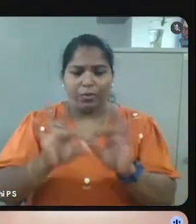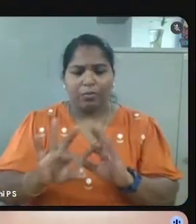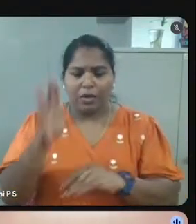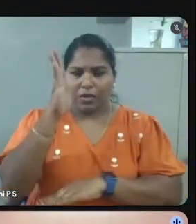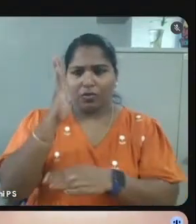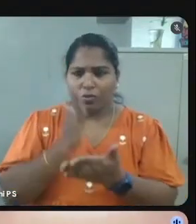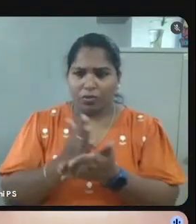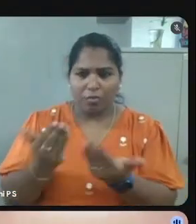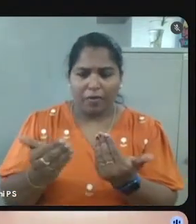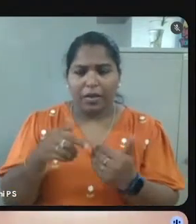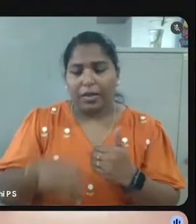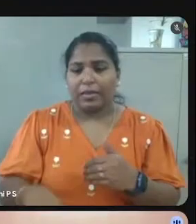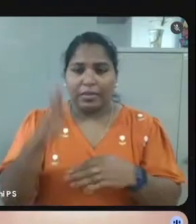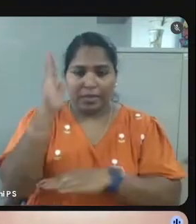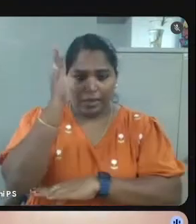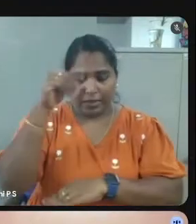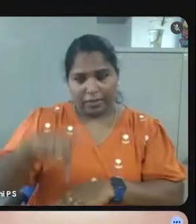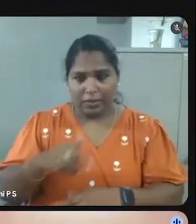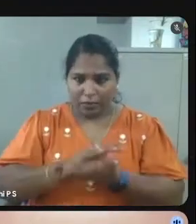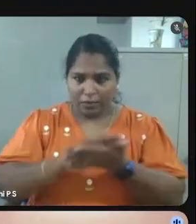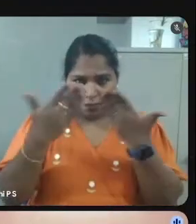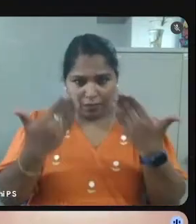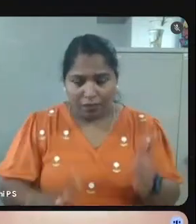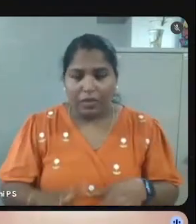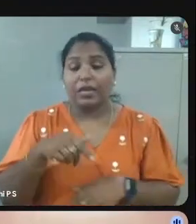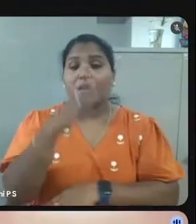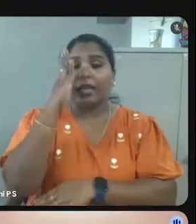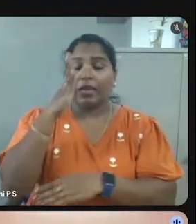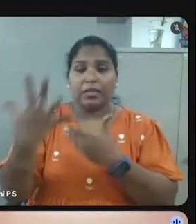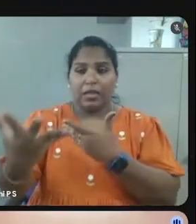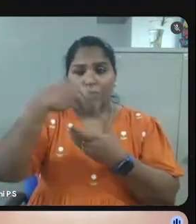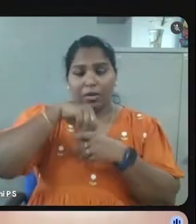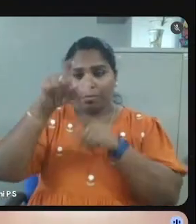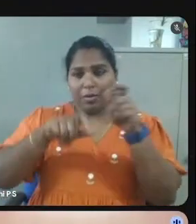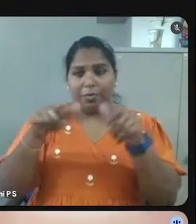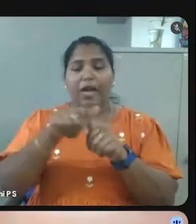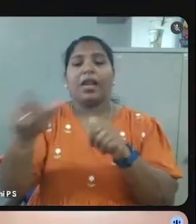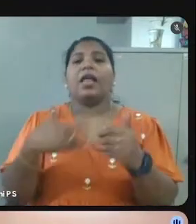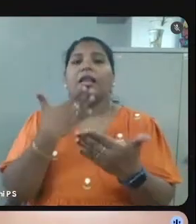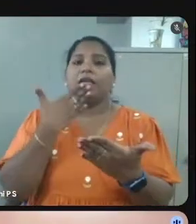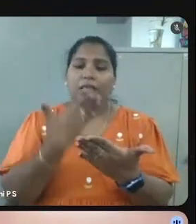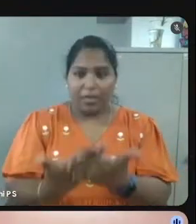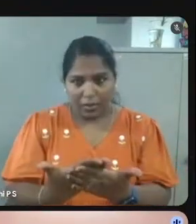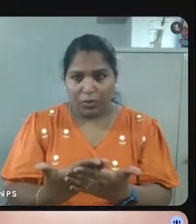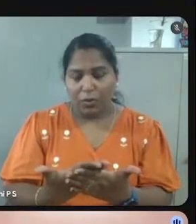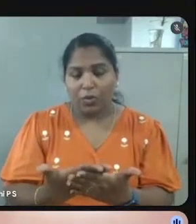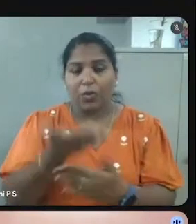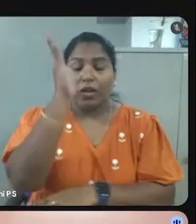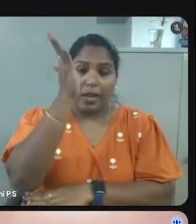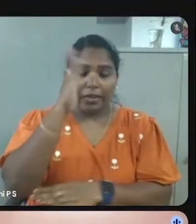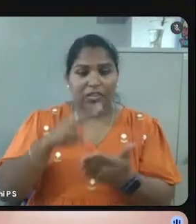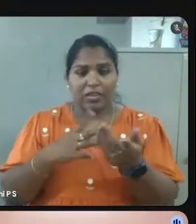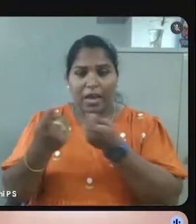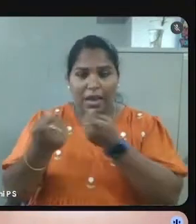അപ്പം ഇന്നത്തെ സെഷൻ ഇവിടെ അവസാനിക്കുകയാണ്. ഈ സെഷനിൽ പങ്കെടുത്ത എല്ലാവർക്കും നന്ദി അറിയിക്കുന്നു. അതുപോലെ തന്നെ സെഷൻ കൈകാര്യം